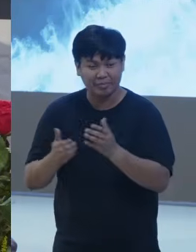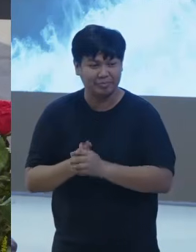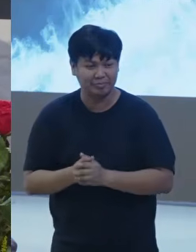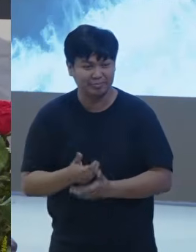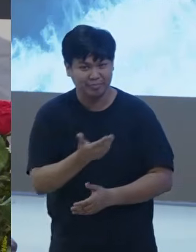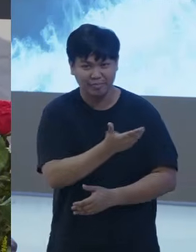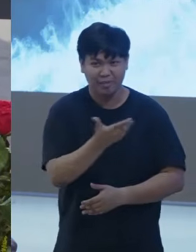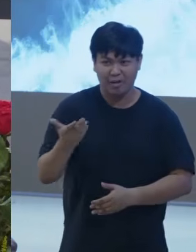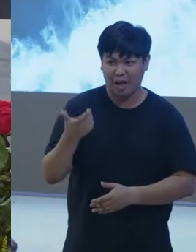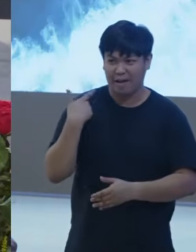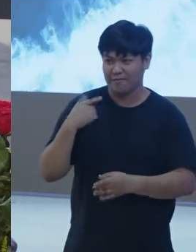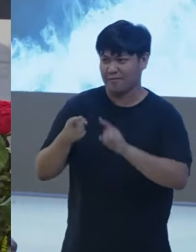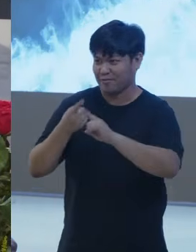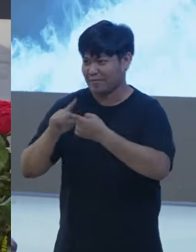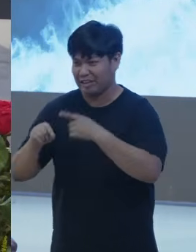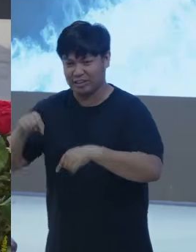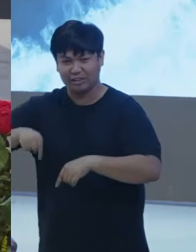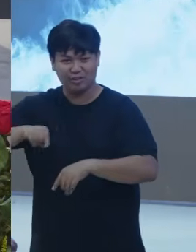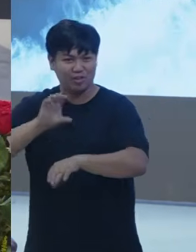May atraso sa inyo.